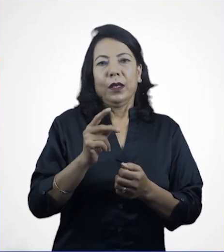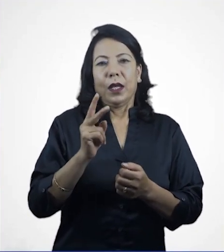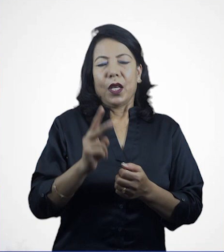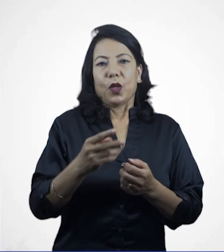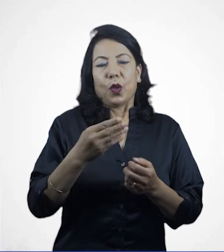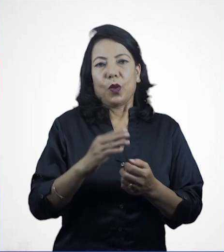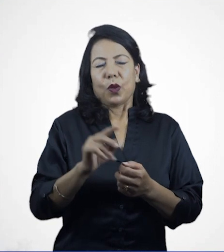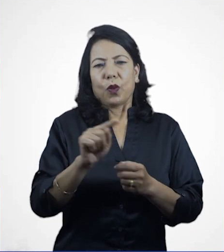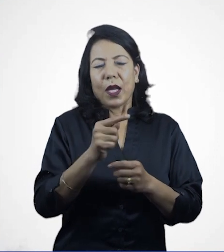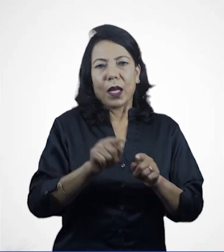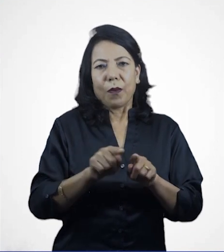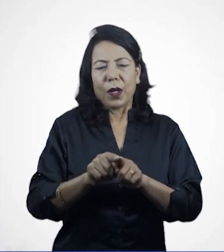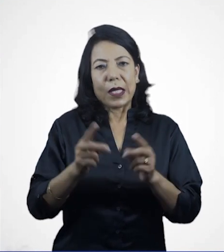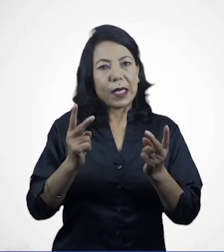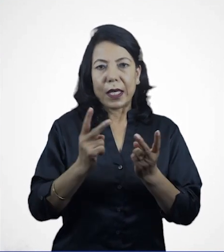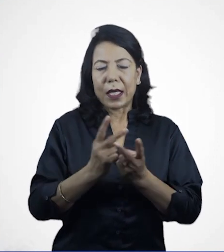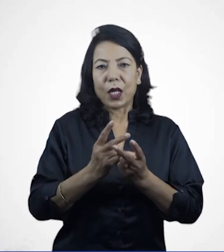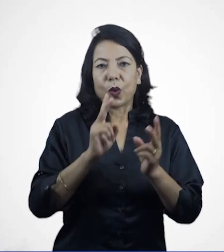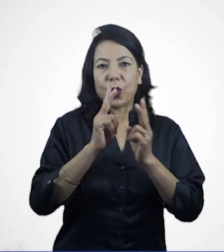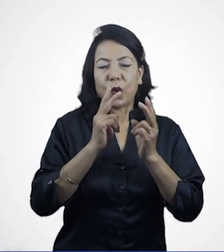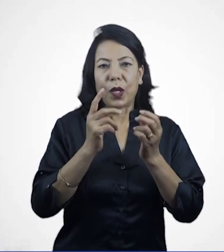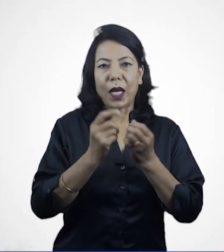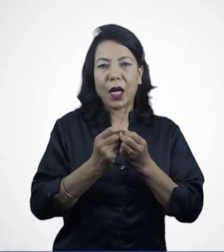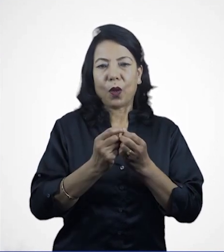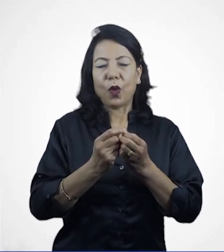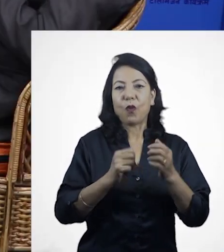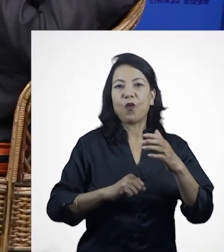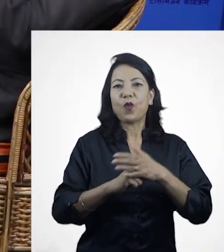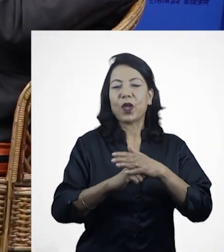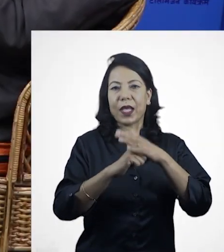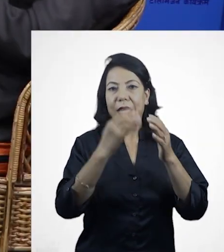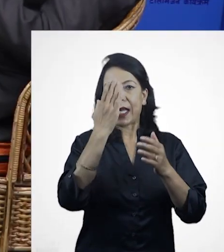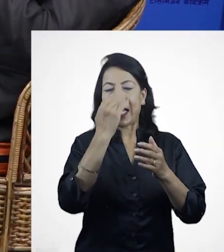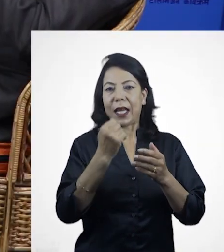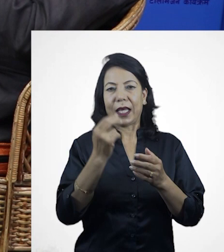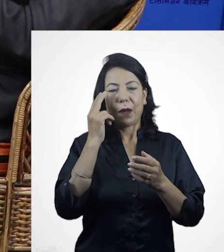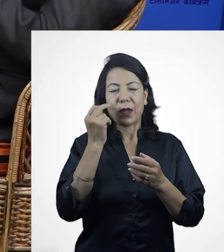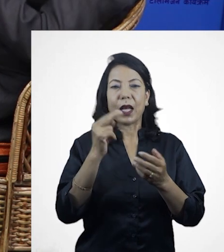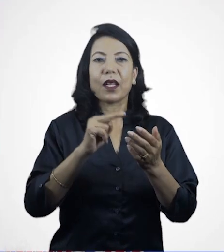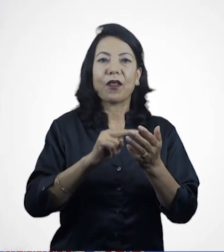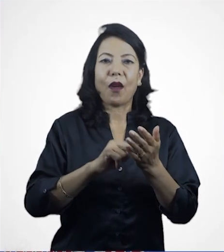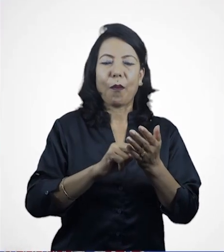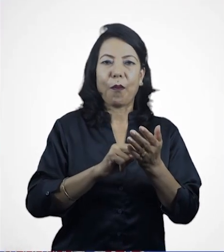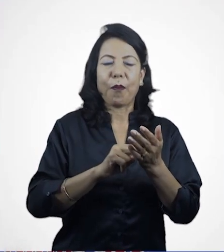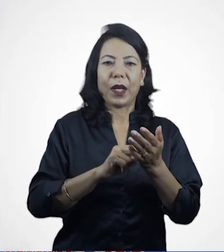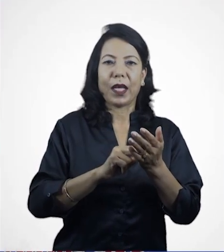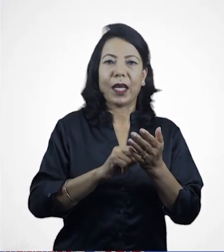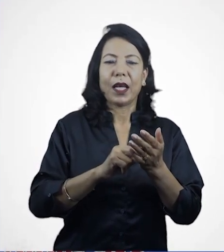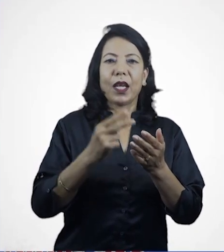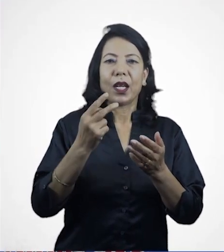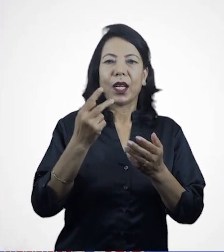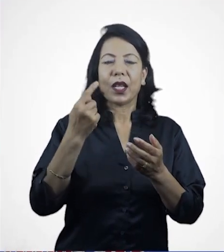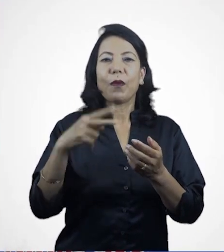में आपक नो पर नियुदुम जोए धनता जानुरान, कारक तत्व ठापया दे, जलाई